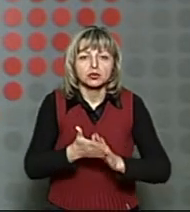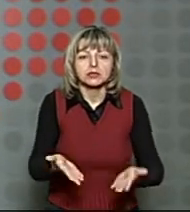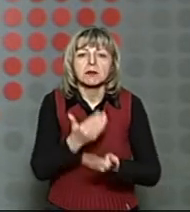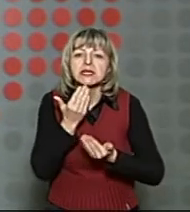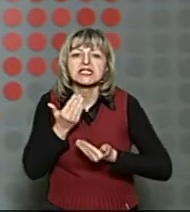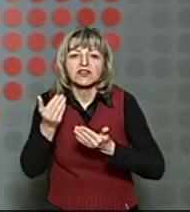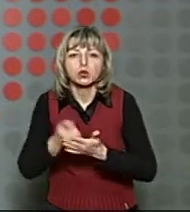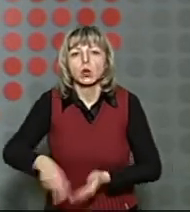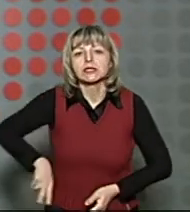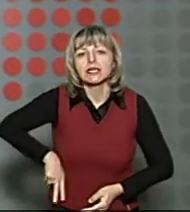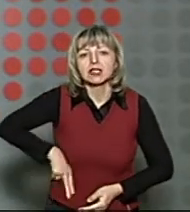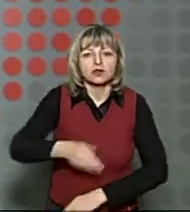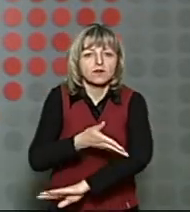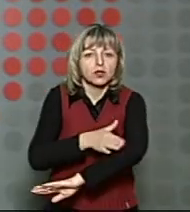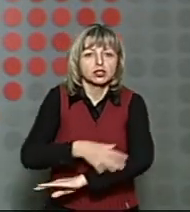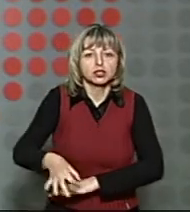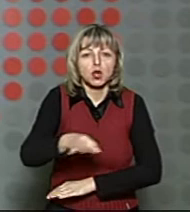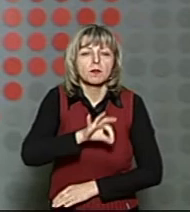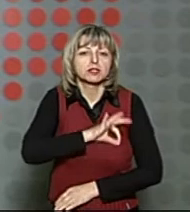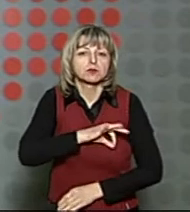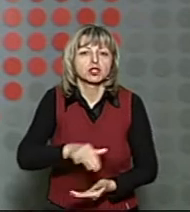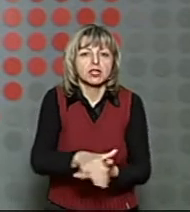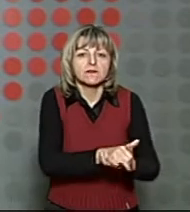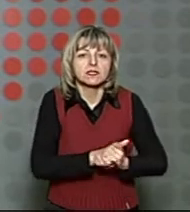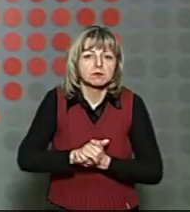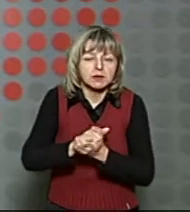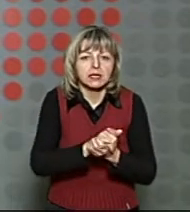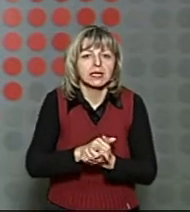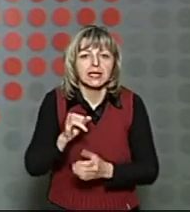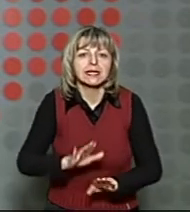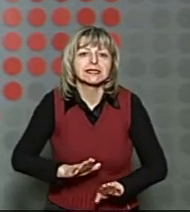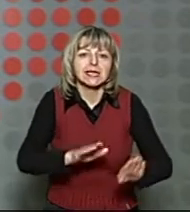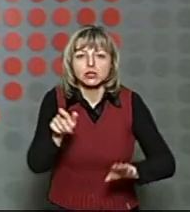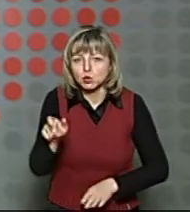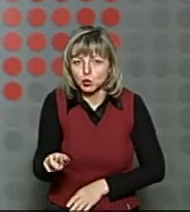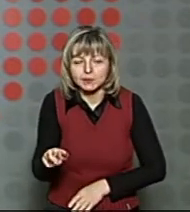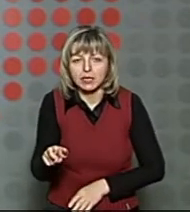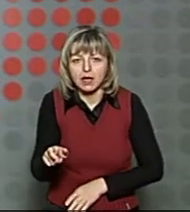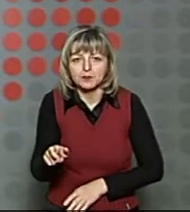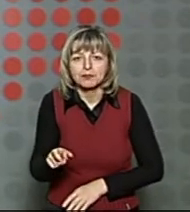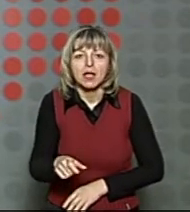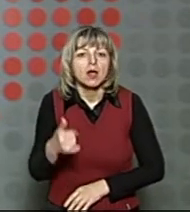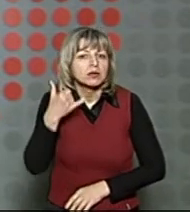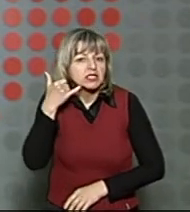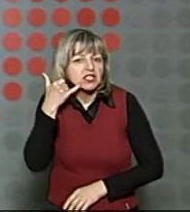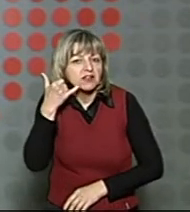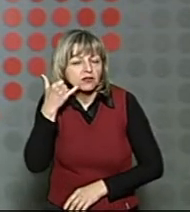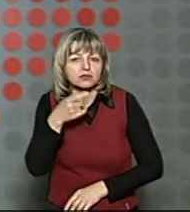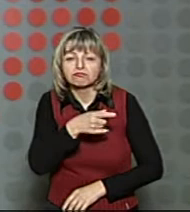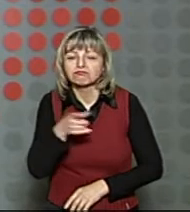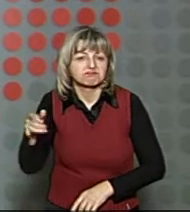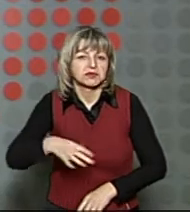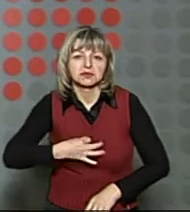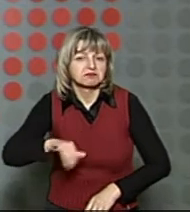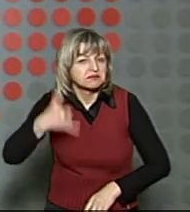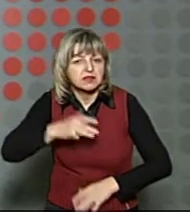ми звернулися до директорки Волинської облспоживспілки Марти Кандиби та її заступника Володимира Горгута. На телефоні дзвінки не